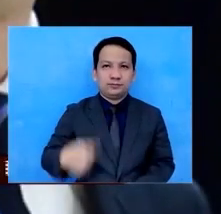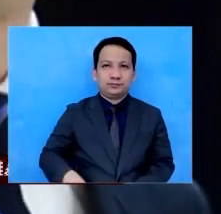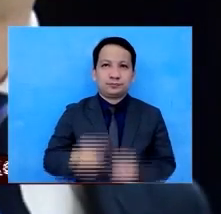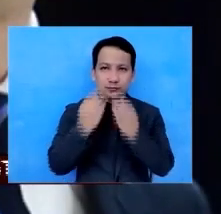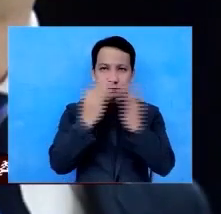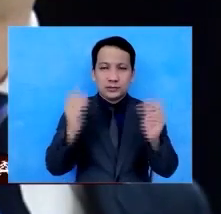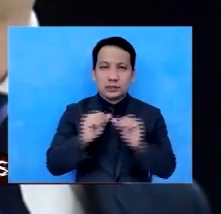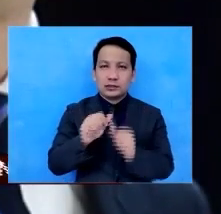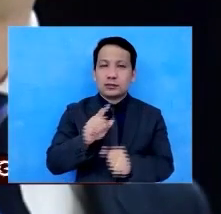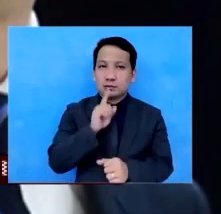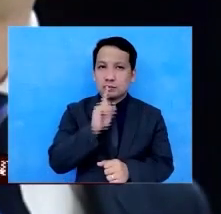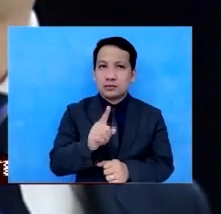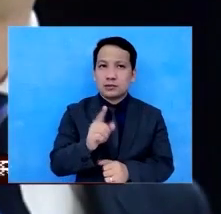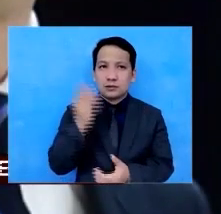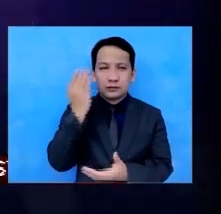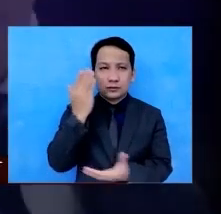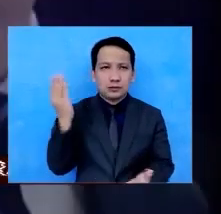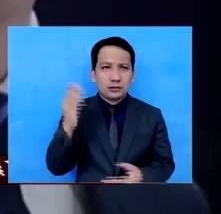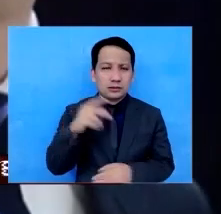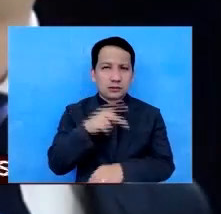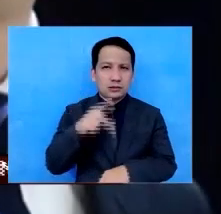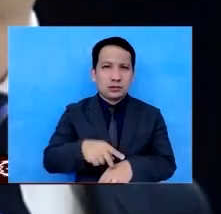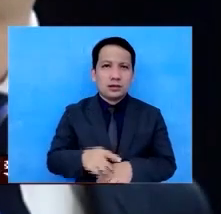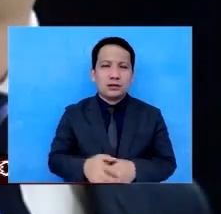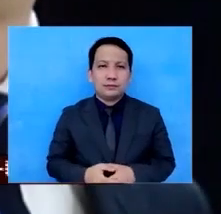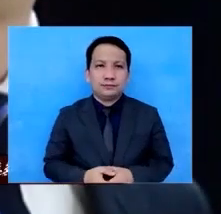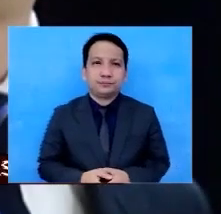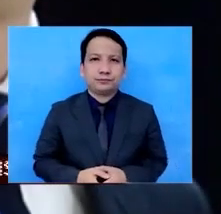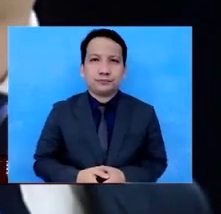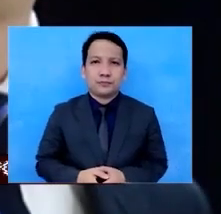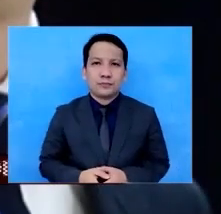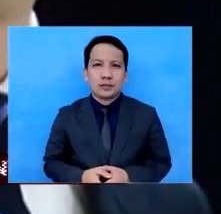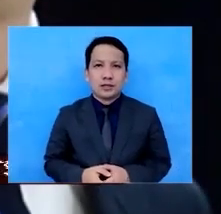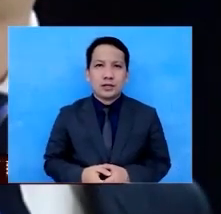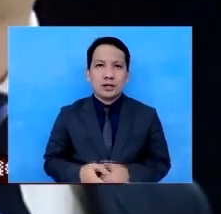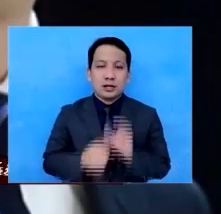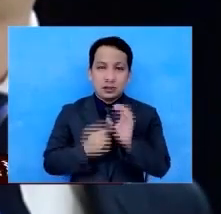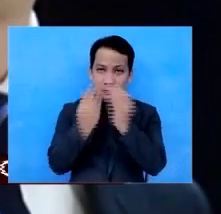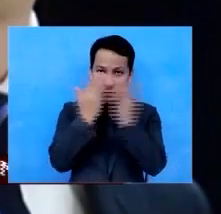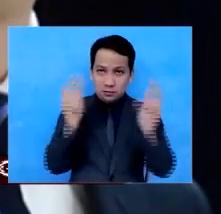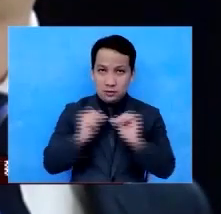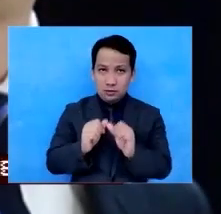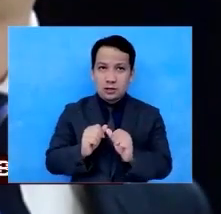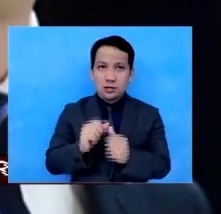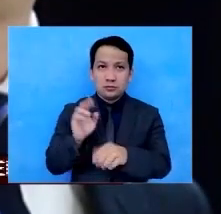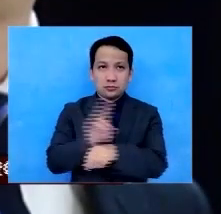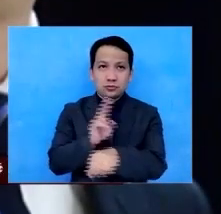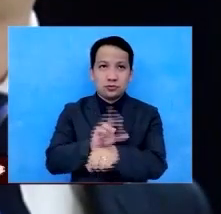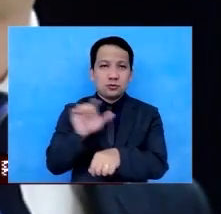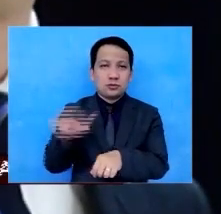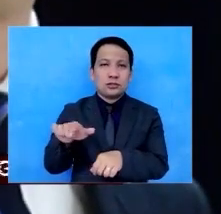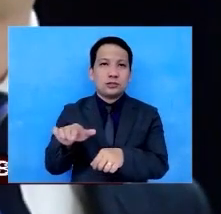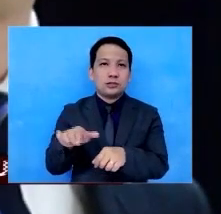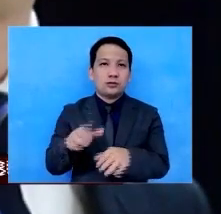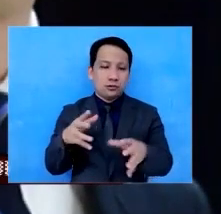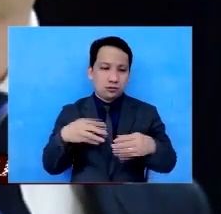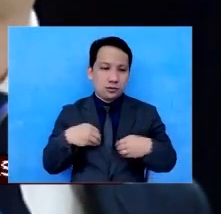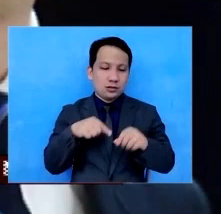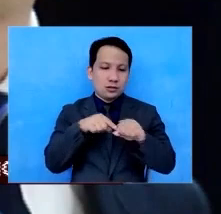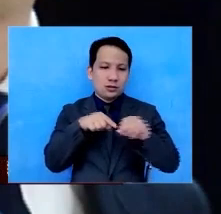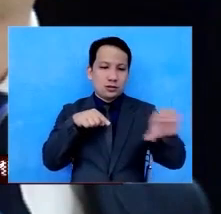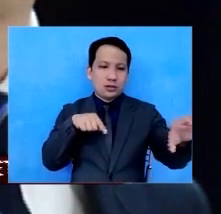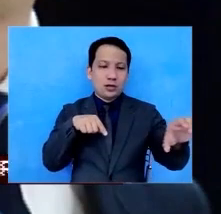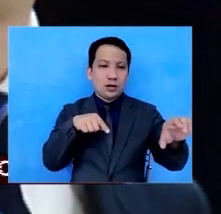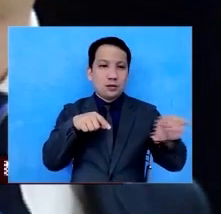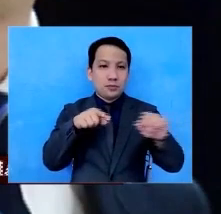totoo ang mga alegasyon ng Pilipinas. Sa kabila niyan, umamin sila na gumamit ang kanilang Coast Guard ng handheld laser